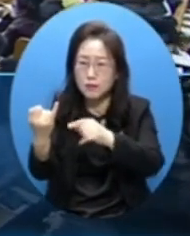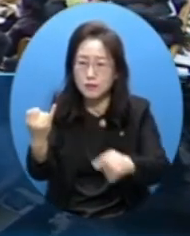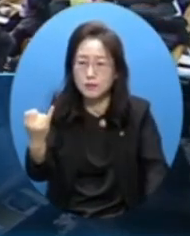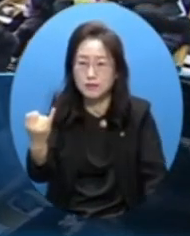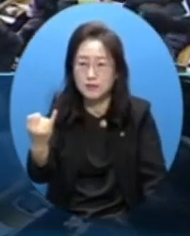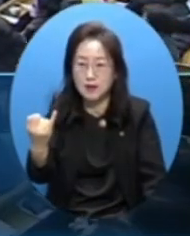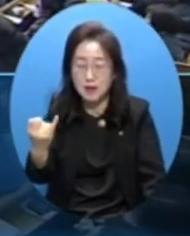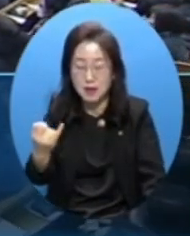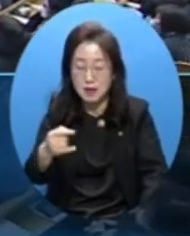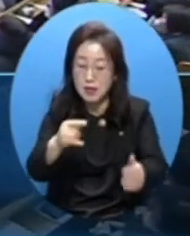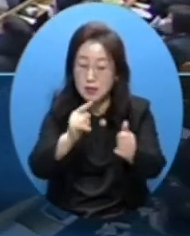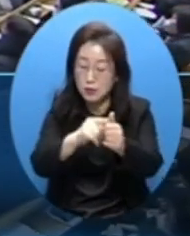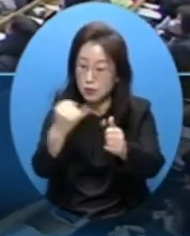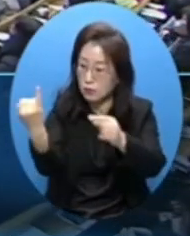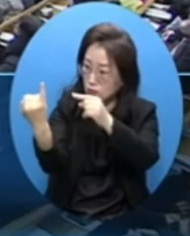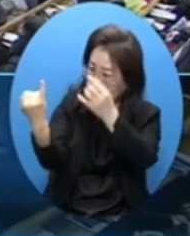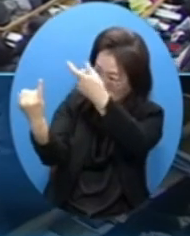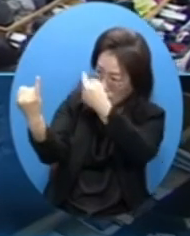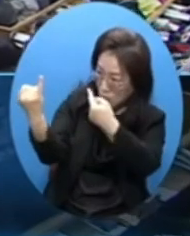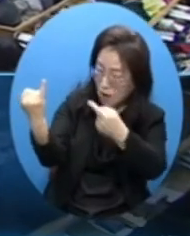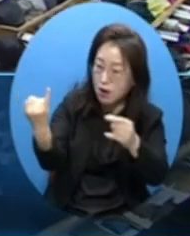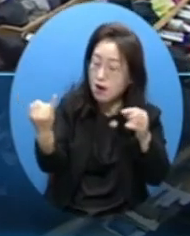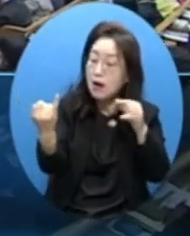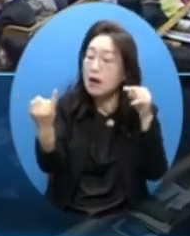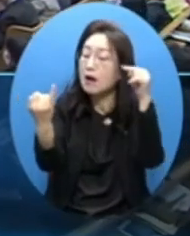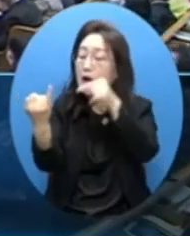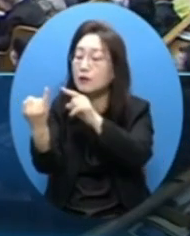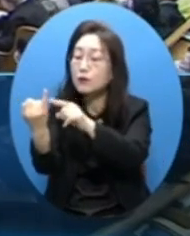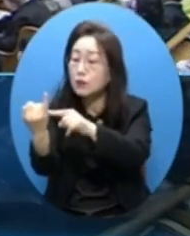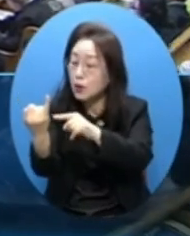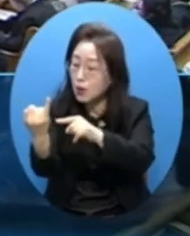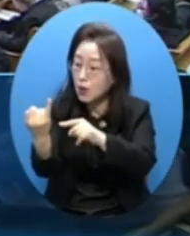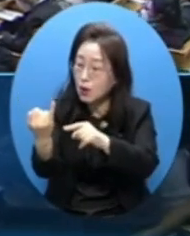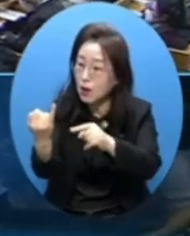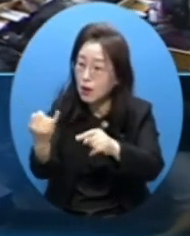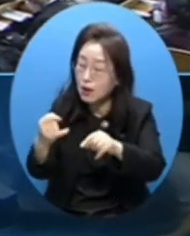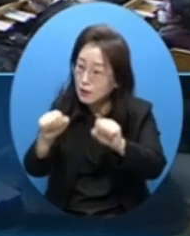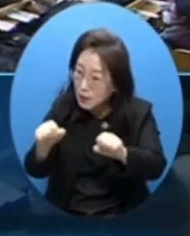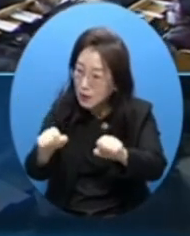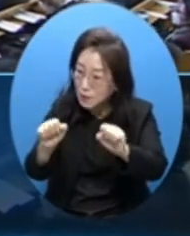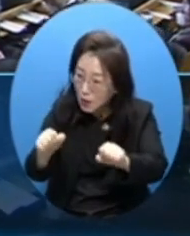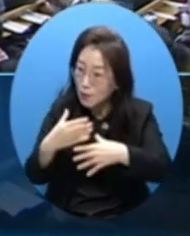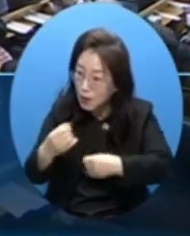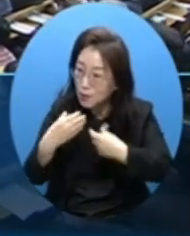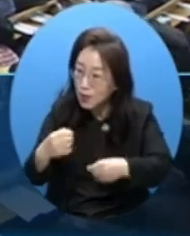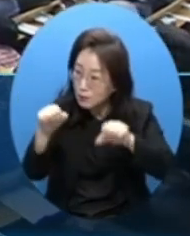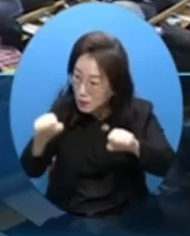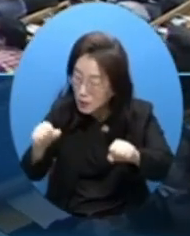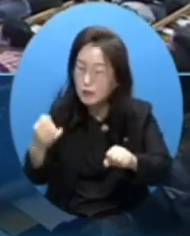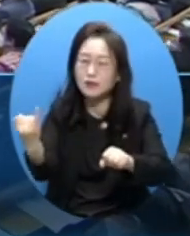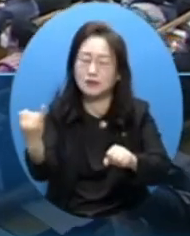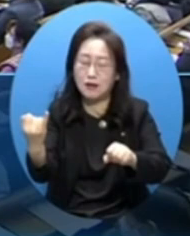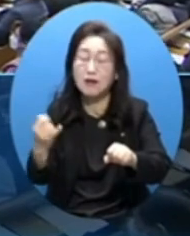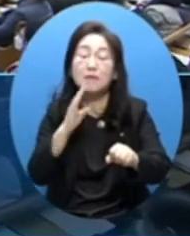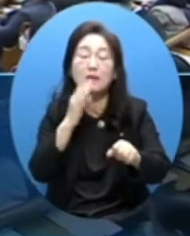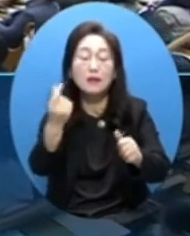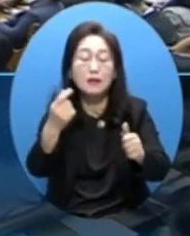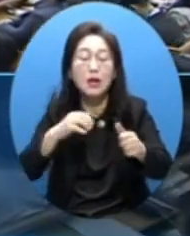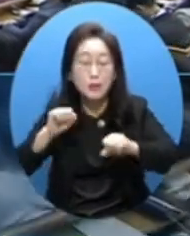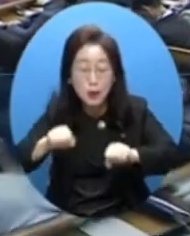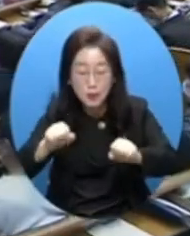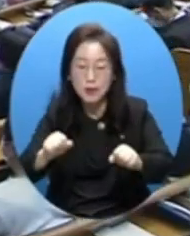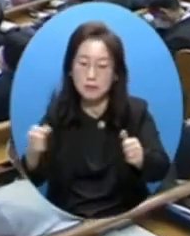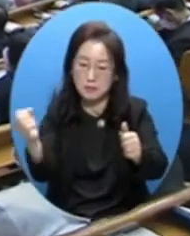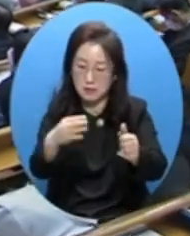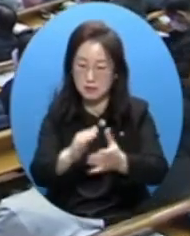맞아 이르기를 너는 평안하냐 내 남편이 평안하냐 아이가 평안하냐 하라 하였더니 여인이 대답하되 평안하다 하고 늦게 얻은